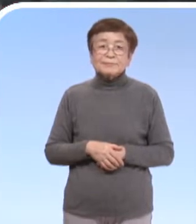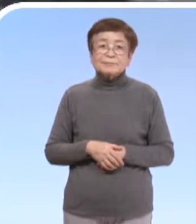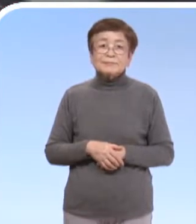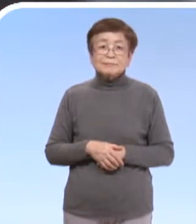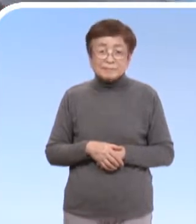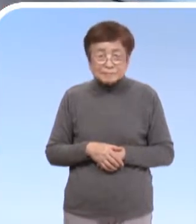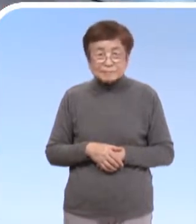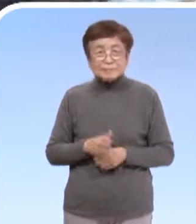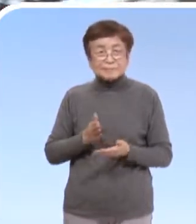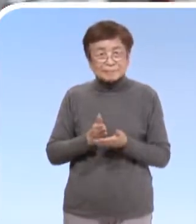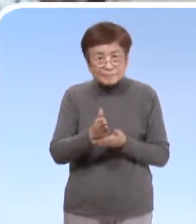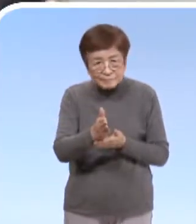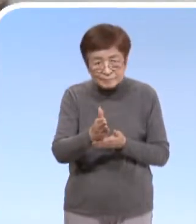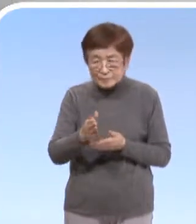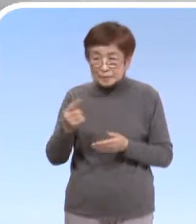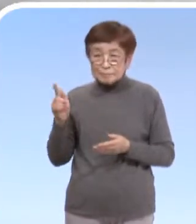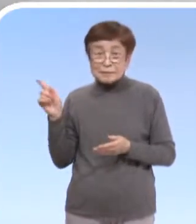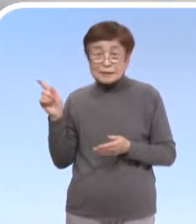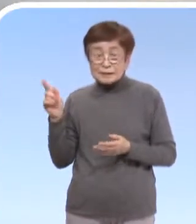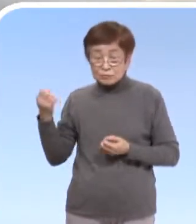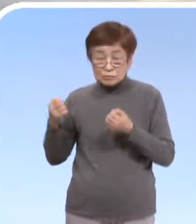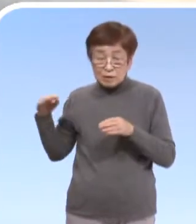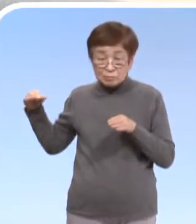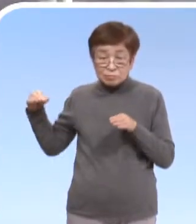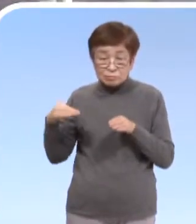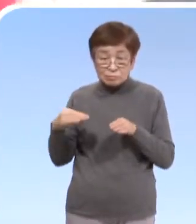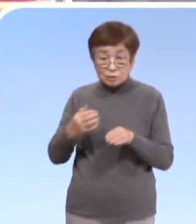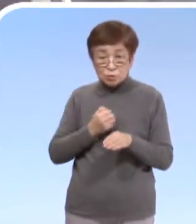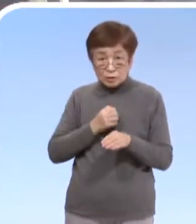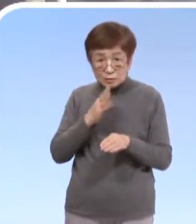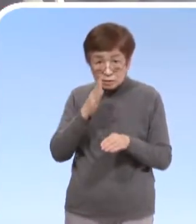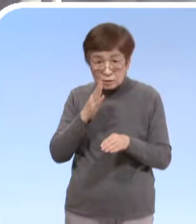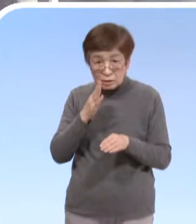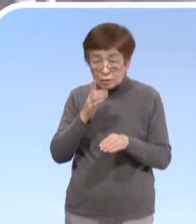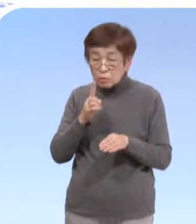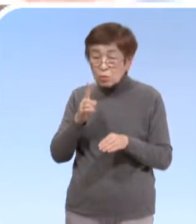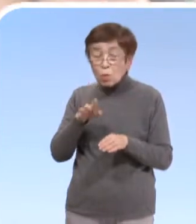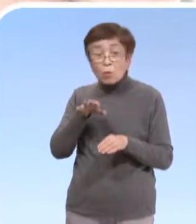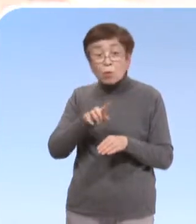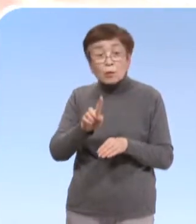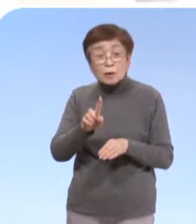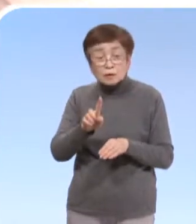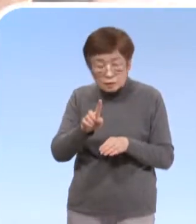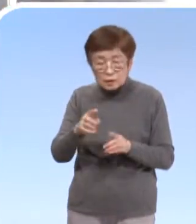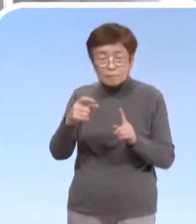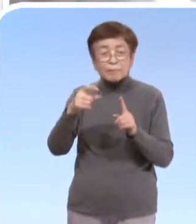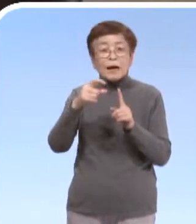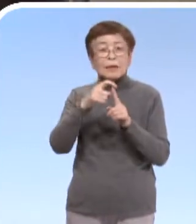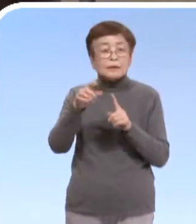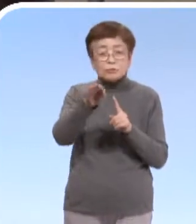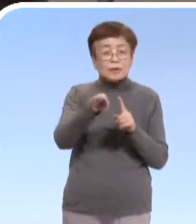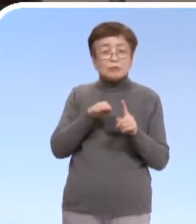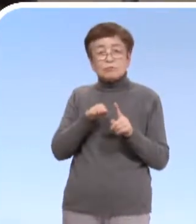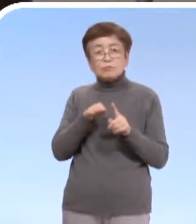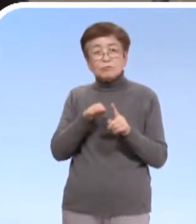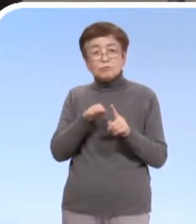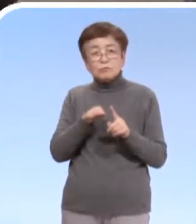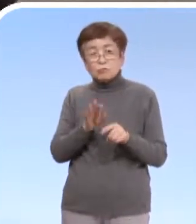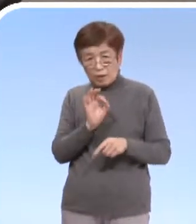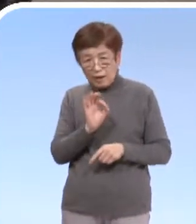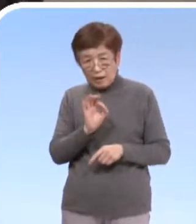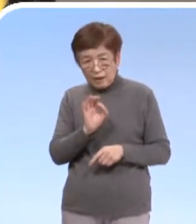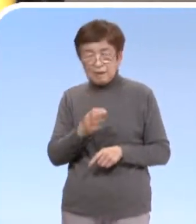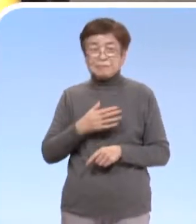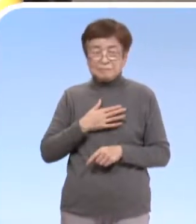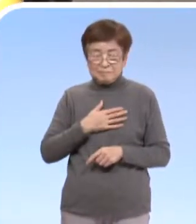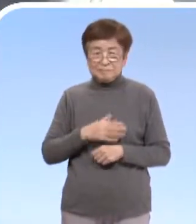はい、右から車を来ようか、よく見てくださいよ。はい、ここではね、何するかって車庫入れします。はい、入りました。はい、